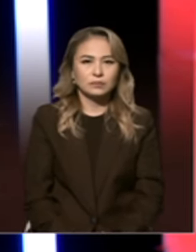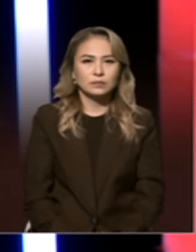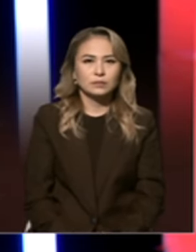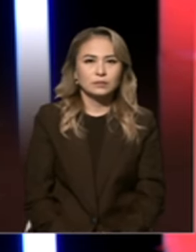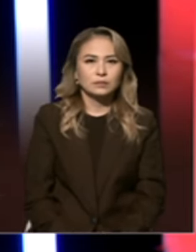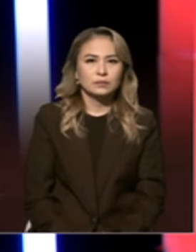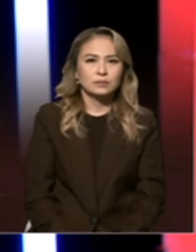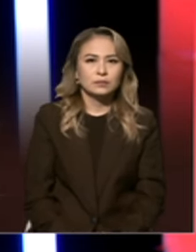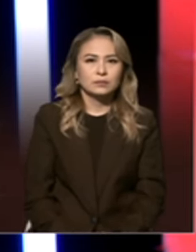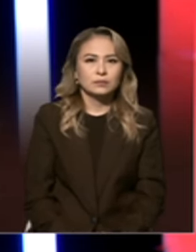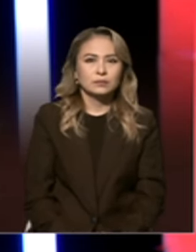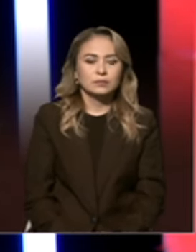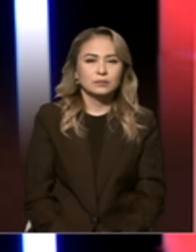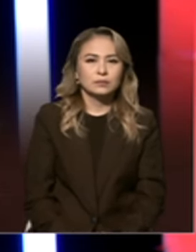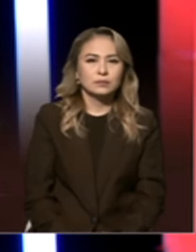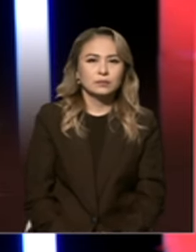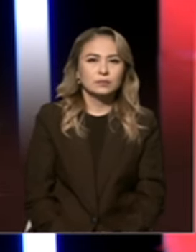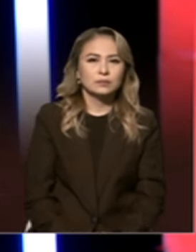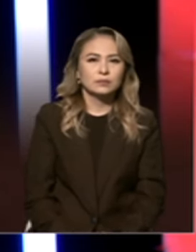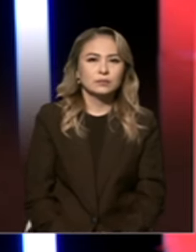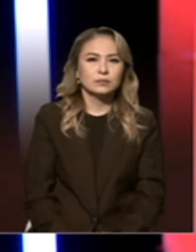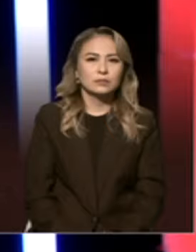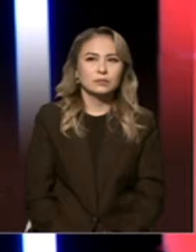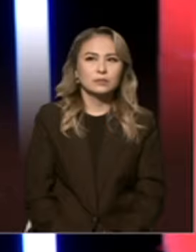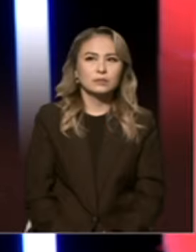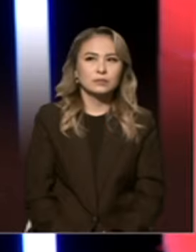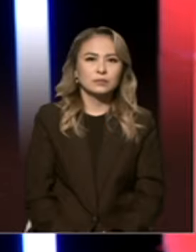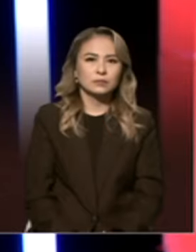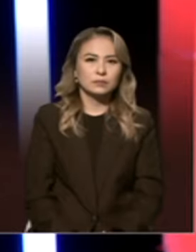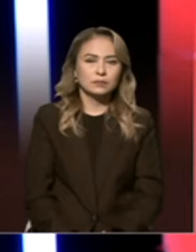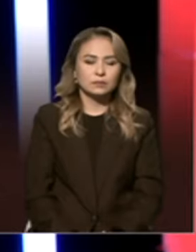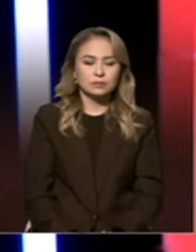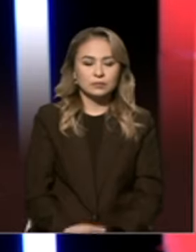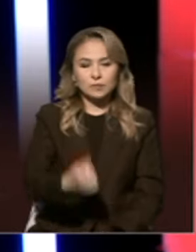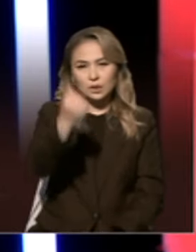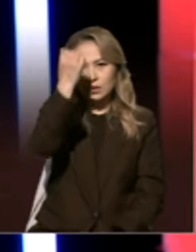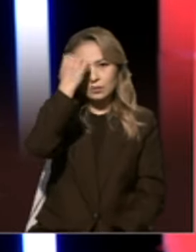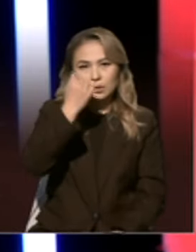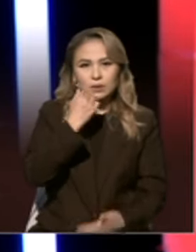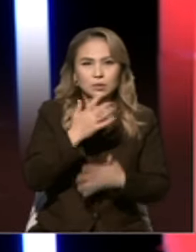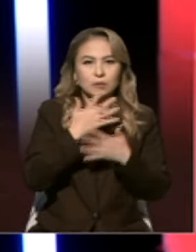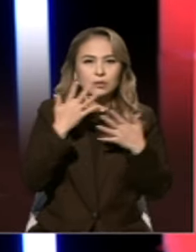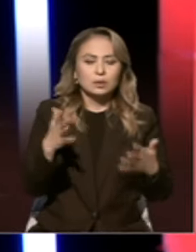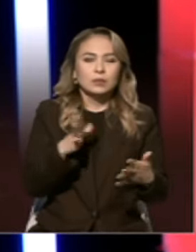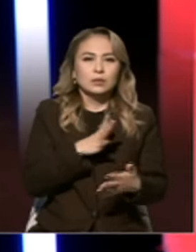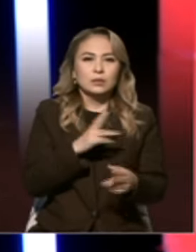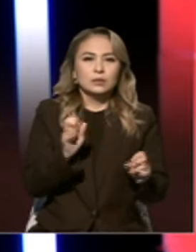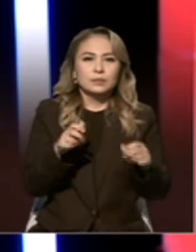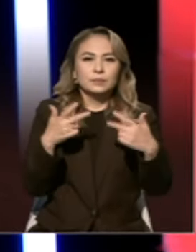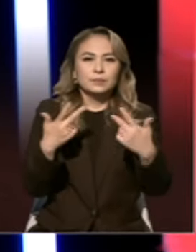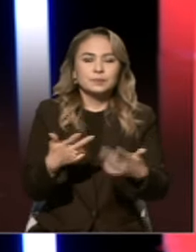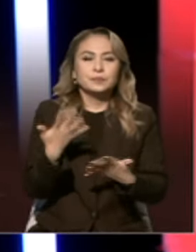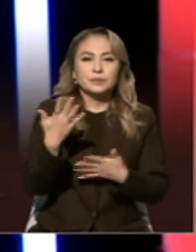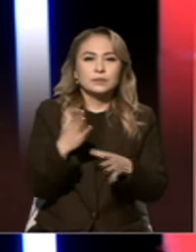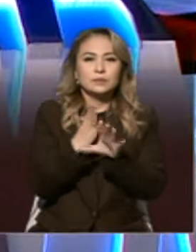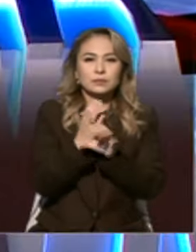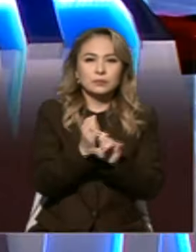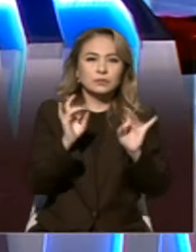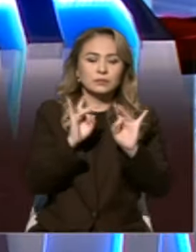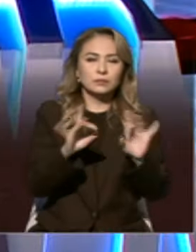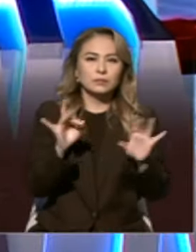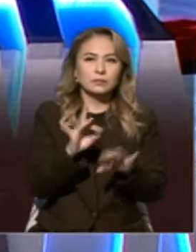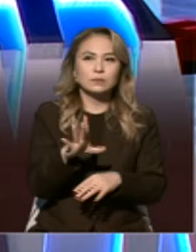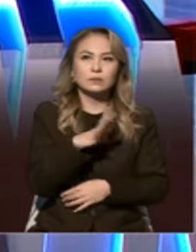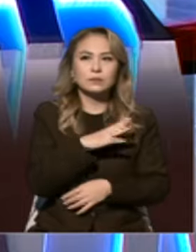Жалпы 2300-ден. Бұл жерде бар ғой. Рахмет Нұржан мырза, байланысқа шыққаныңызға алғыс айтамыз. Ереке, бұл жерде қысқа ғана айтқан кезде